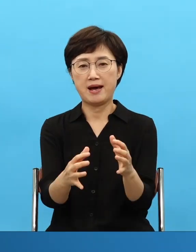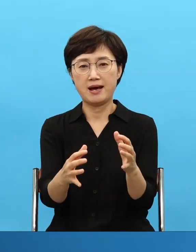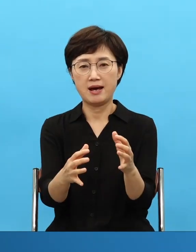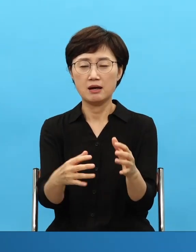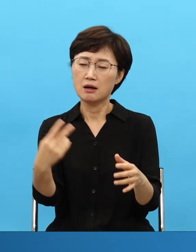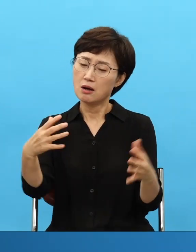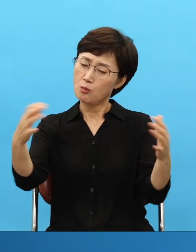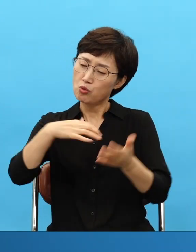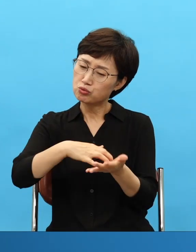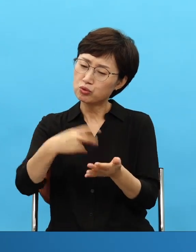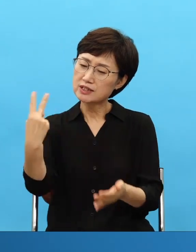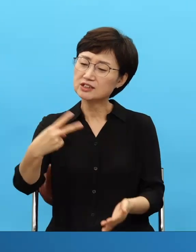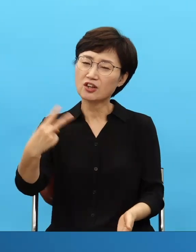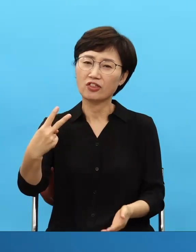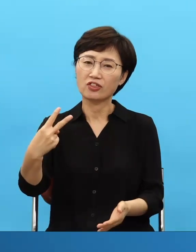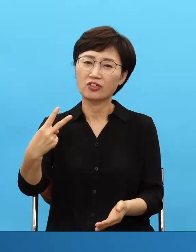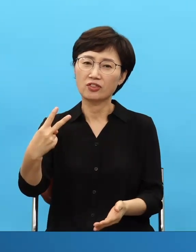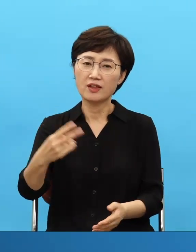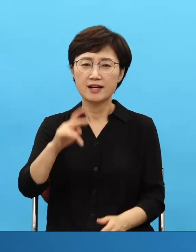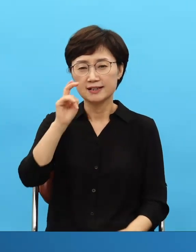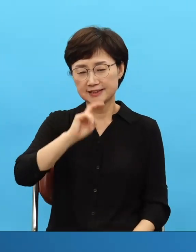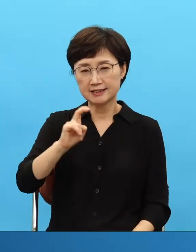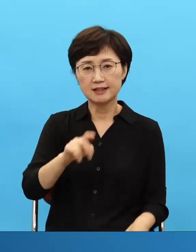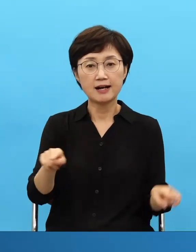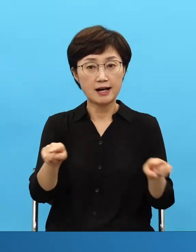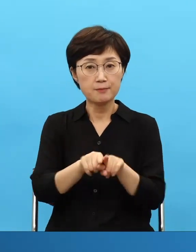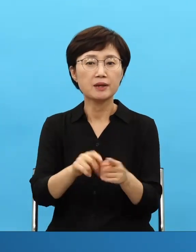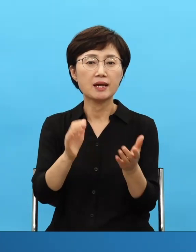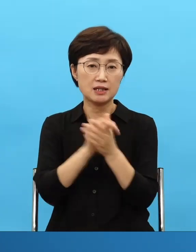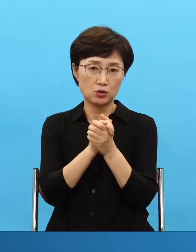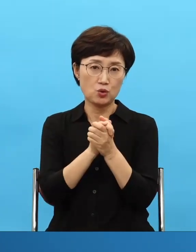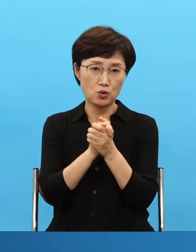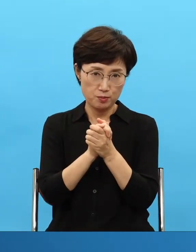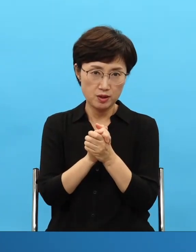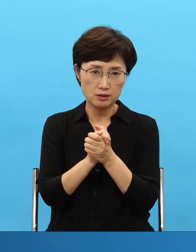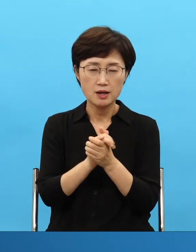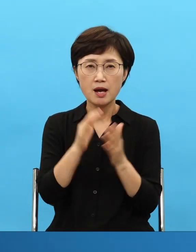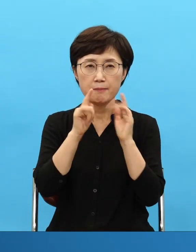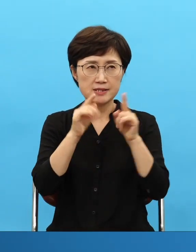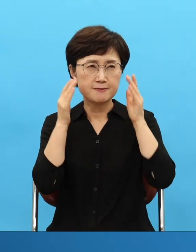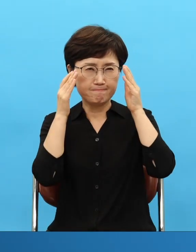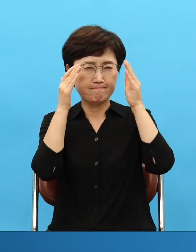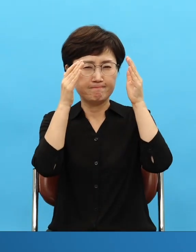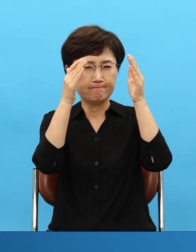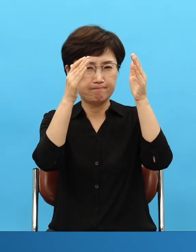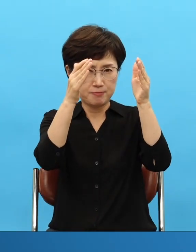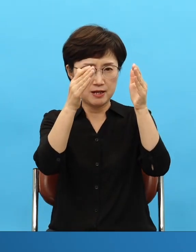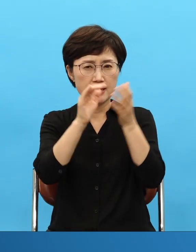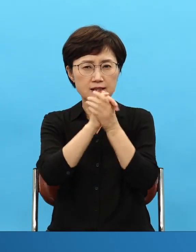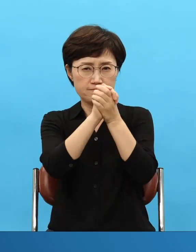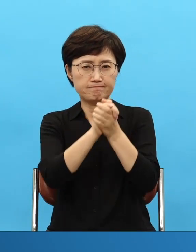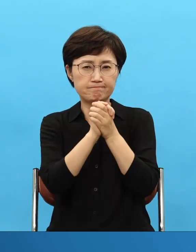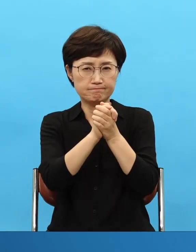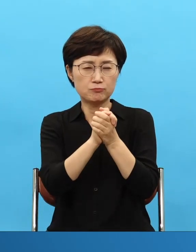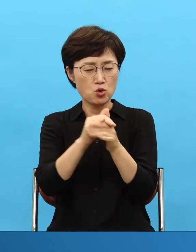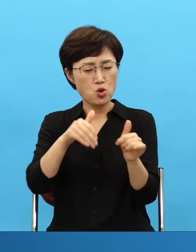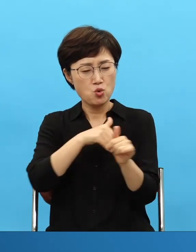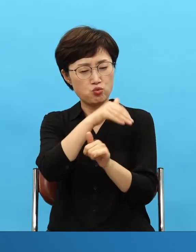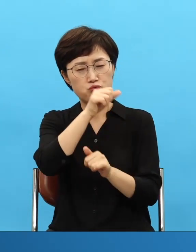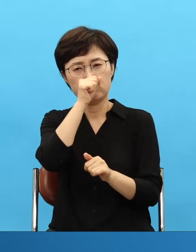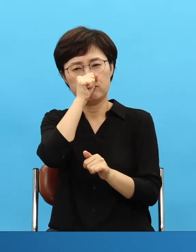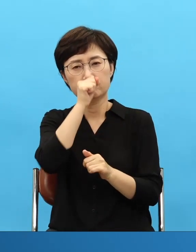사역자들이 모였는데요. 크게 찬양하며 기도하며 어떤 대회보다 말씀에만 집중하고 기도할 수 있는 영적